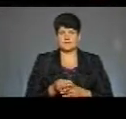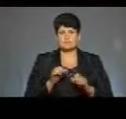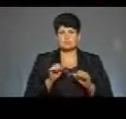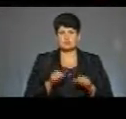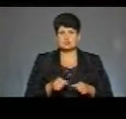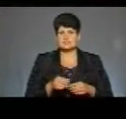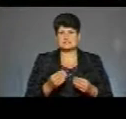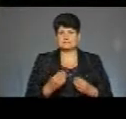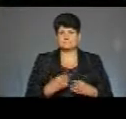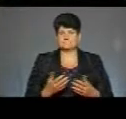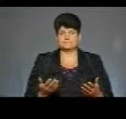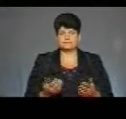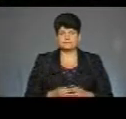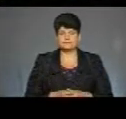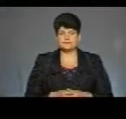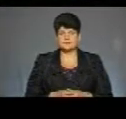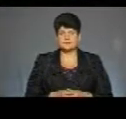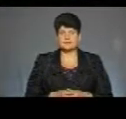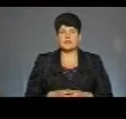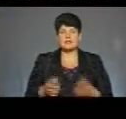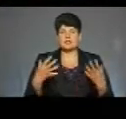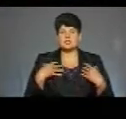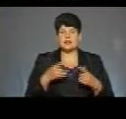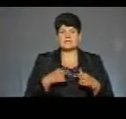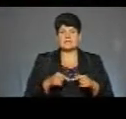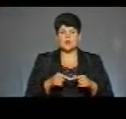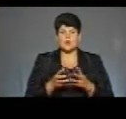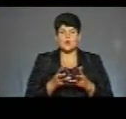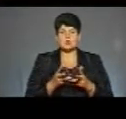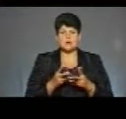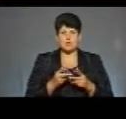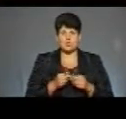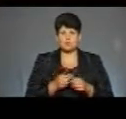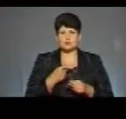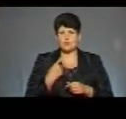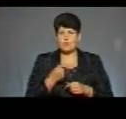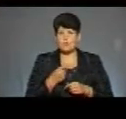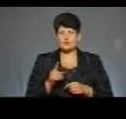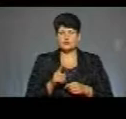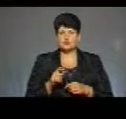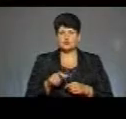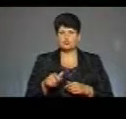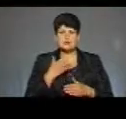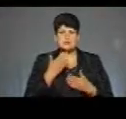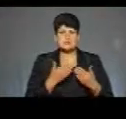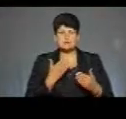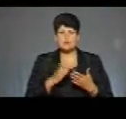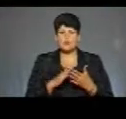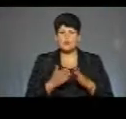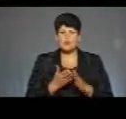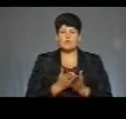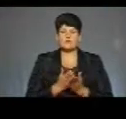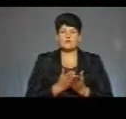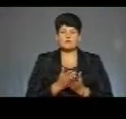не дозволяють. Людмила Полотнянко, начальник відділу розрахунків «Тернопільміськгазу», каже, люди запитують про умови